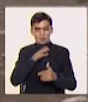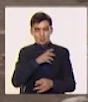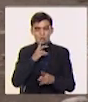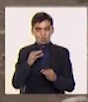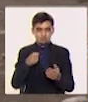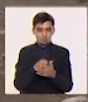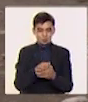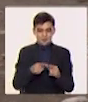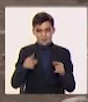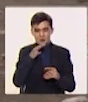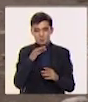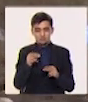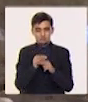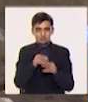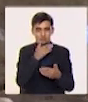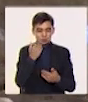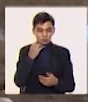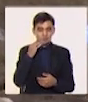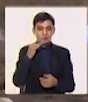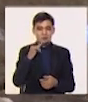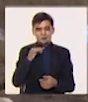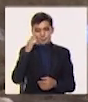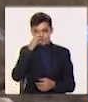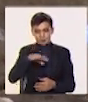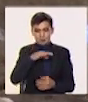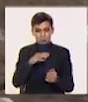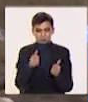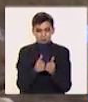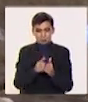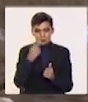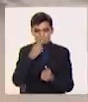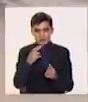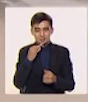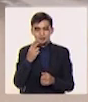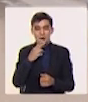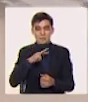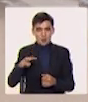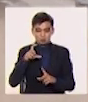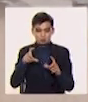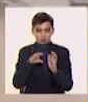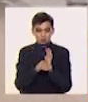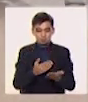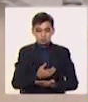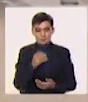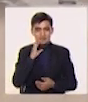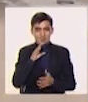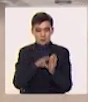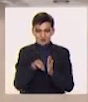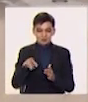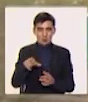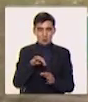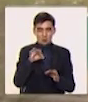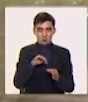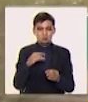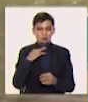күнге дейін еш нәтиже жоқ. Жалпы еліміз бойынша қала маңындағы 2 миллионға жуық елді мекен ауыз су мен асфальтқа зәру